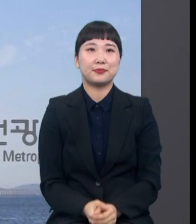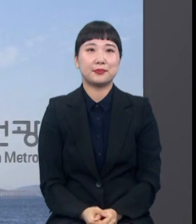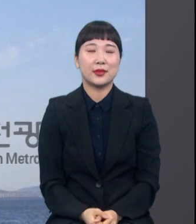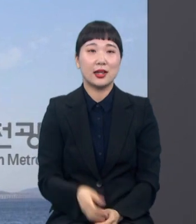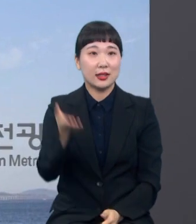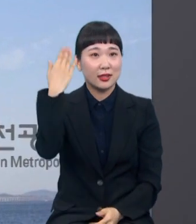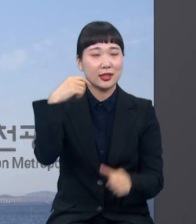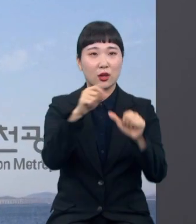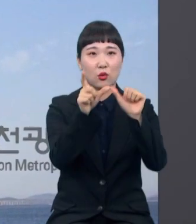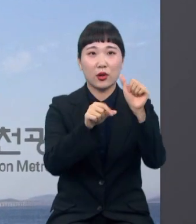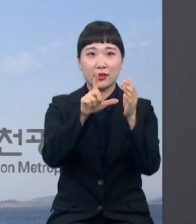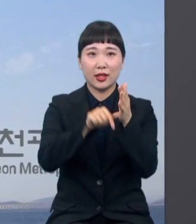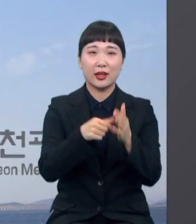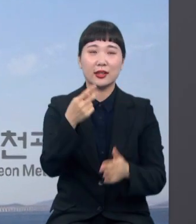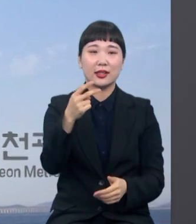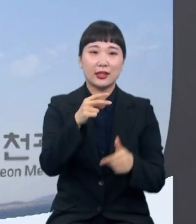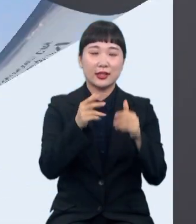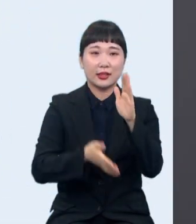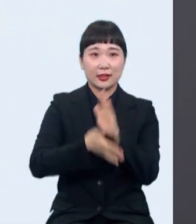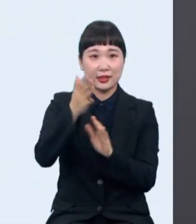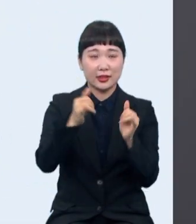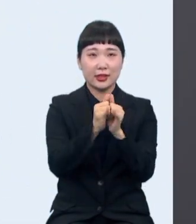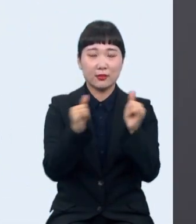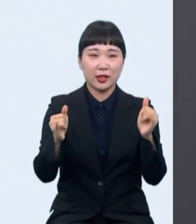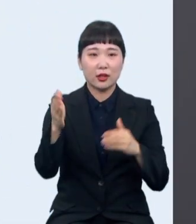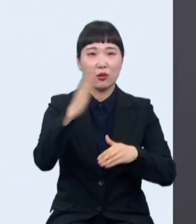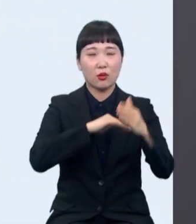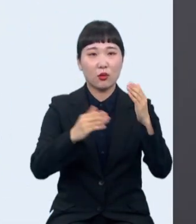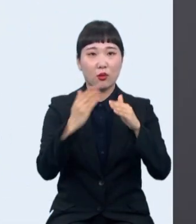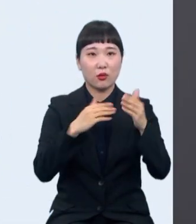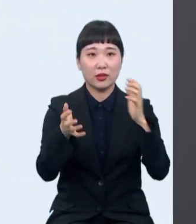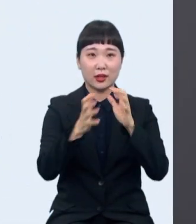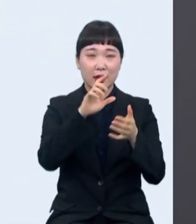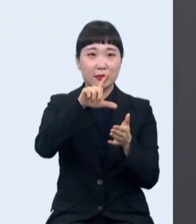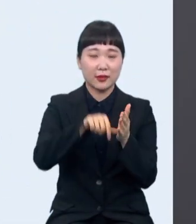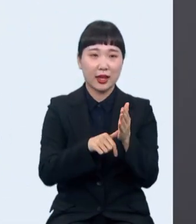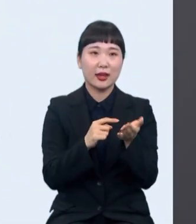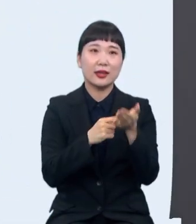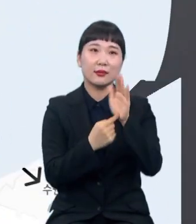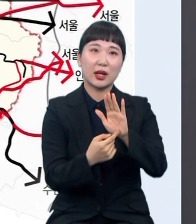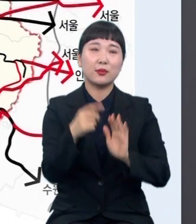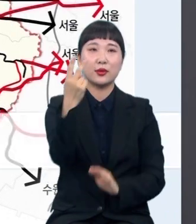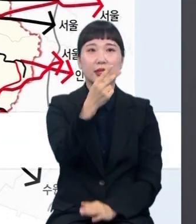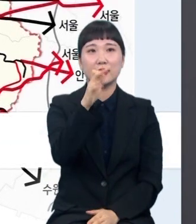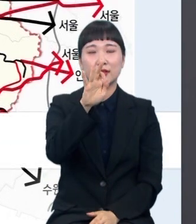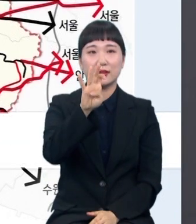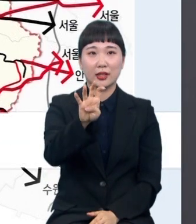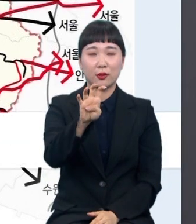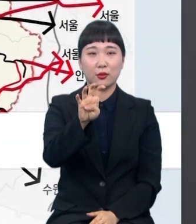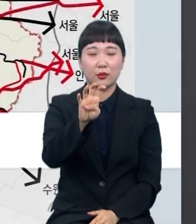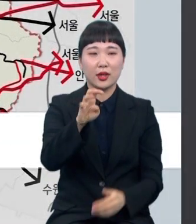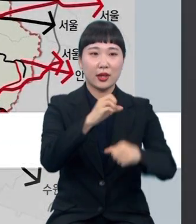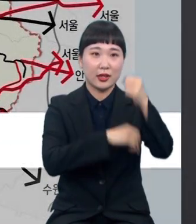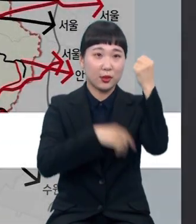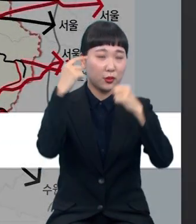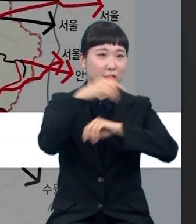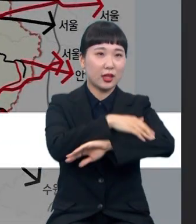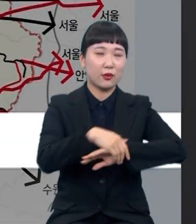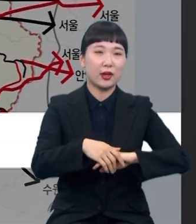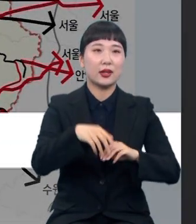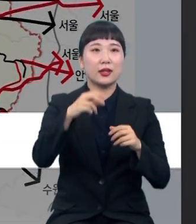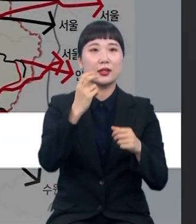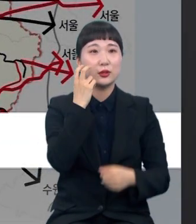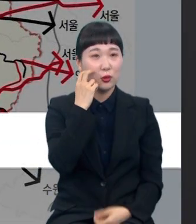지난 5월 인천시가 시민공청회에서 발표한 2040 인천도시기본계획안입니다. 철도망 구축계획에